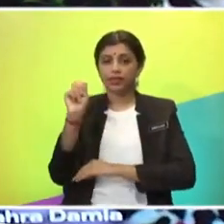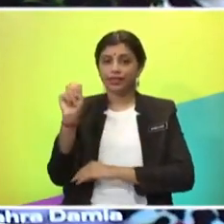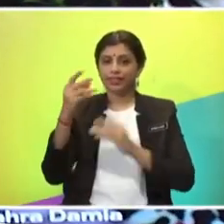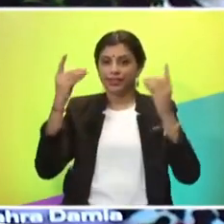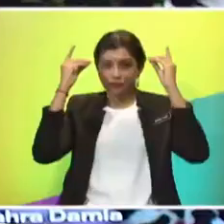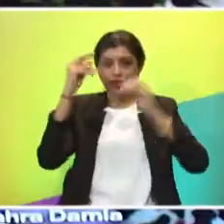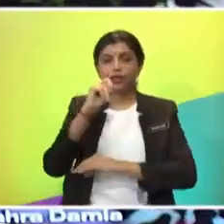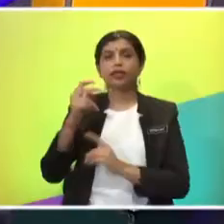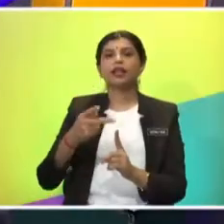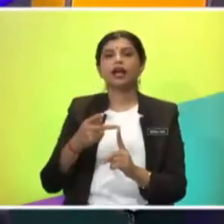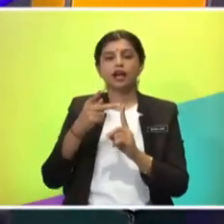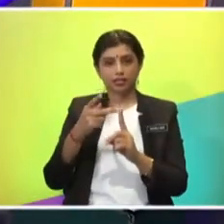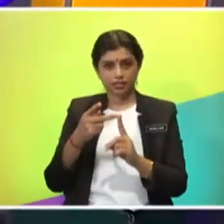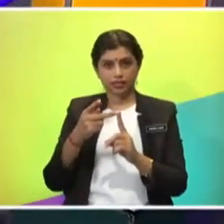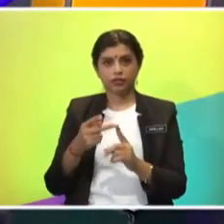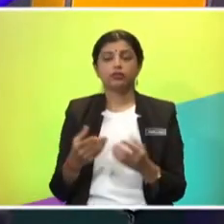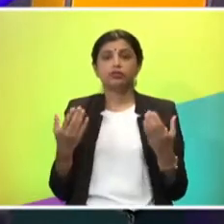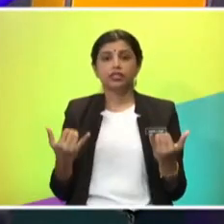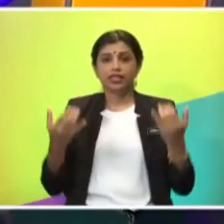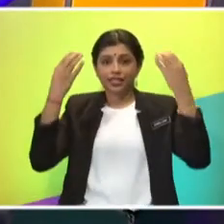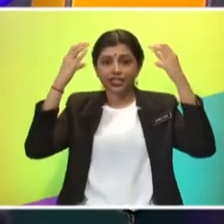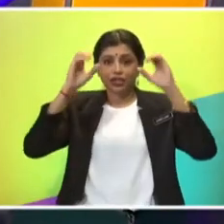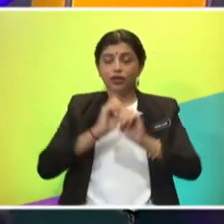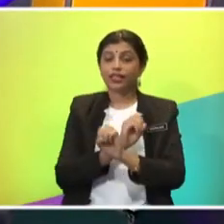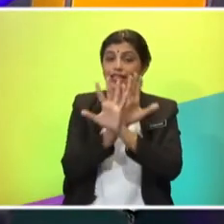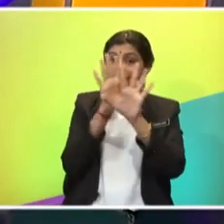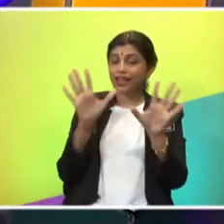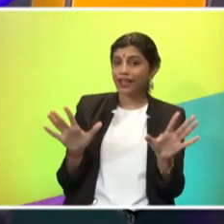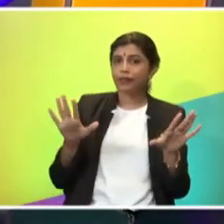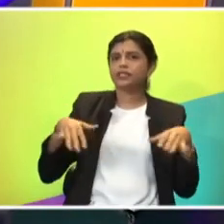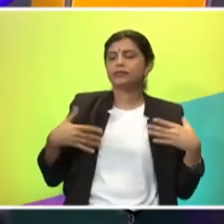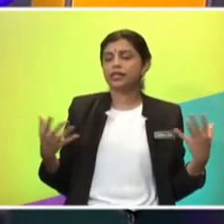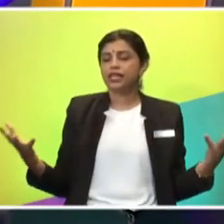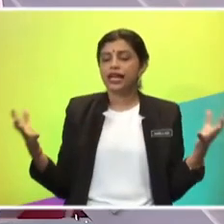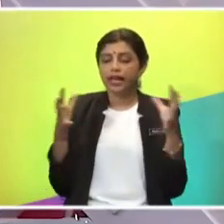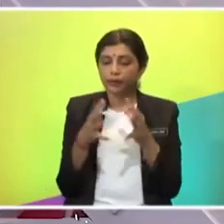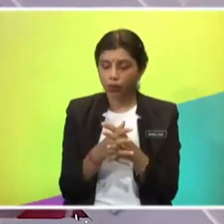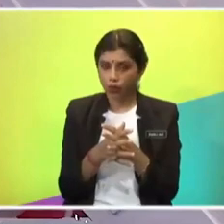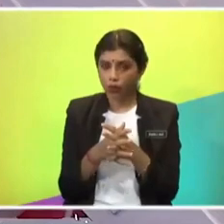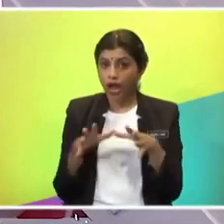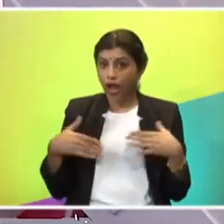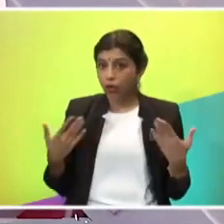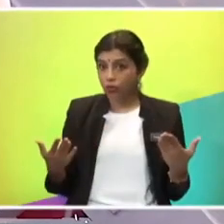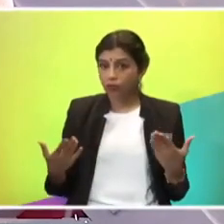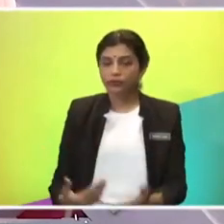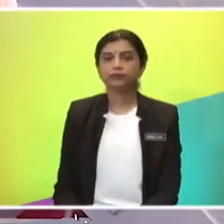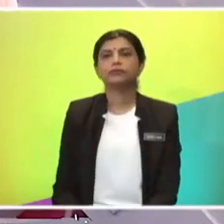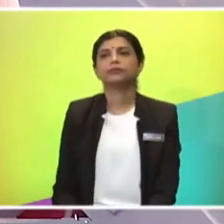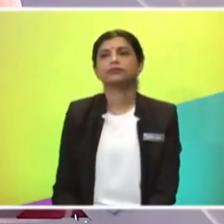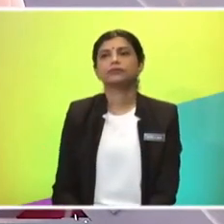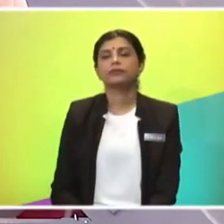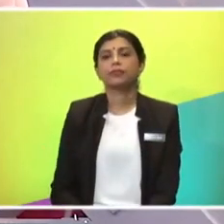gabungan pendidikan khas dan matematik ini cikgu? Okey, sebenarnya sama je. Sebab kita menggunakan kurikulum aliran